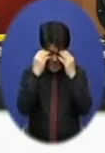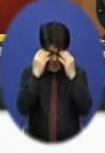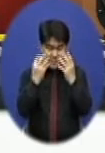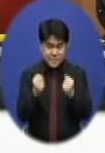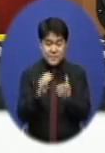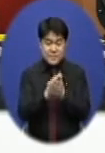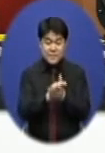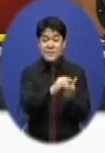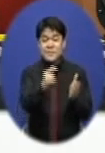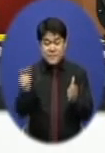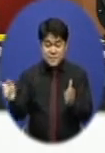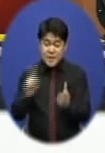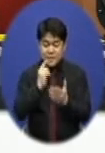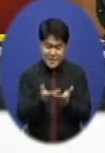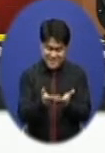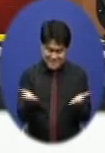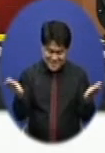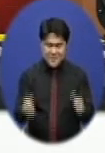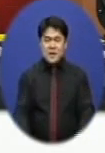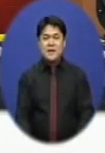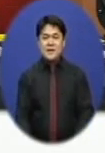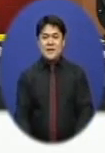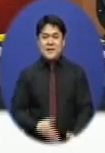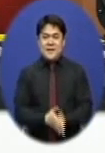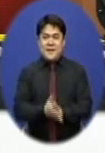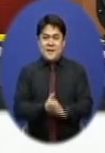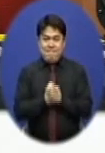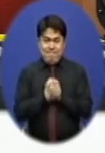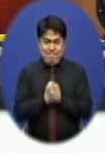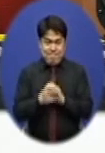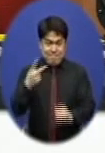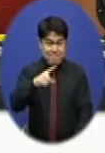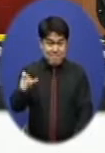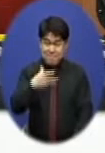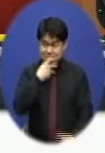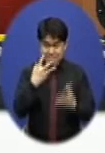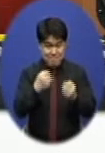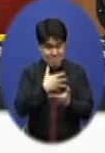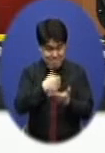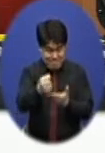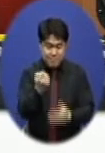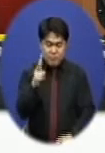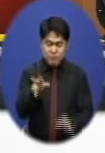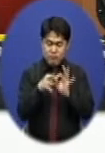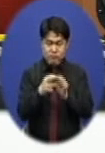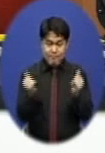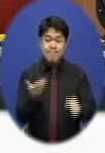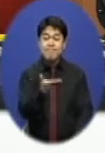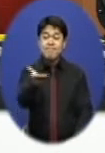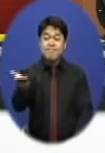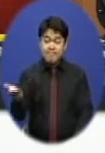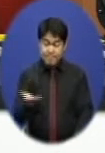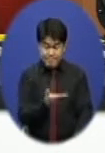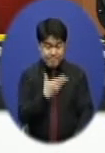동료 친구분들에게도 네. 한 말씀 해주세요. 네. 그 새해도 복 많이 받으시고요. 네. 그 방송 관계자분들